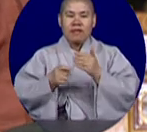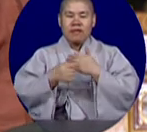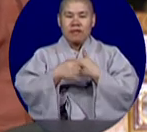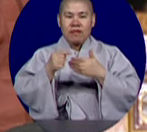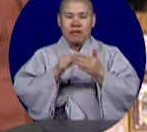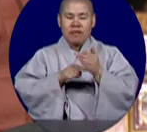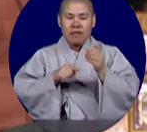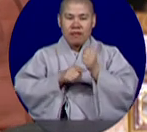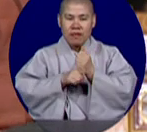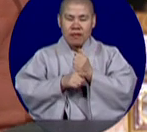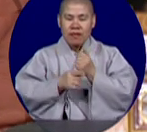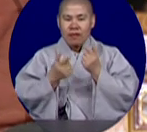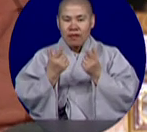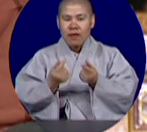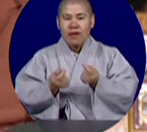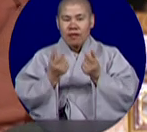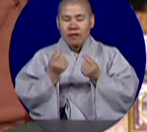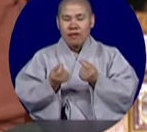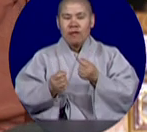뭘 믿느냐?